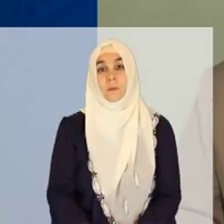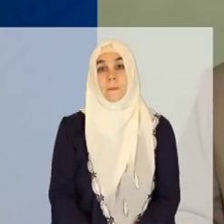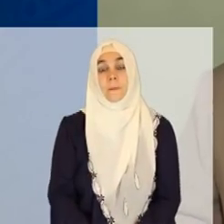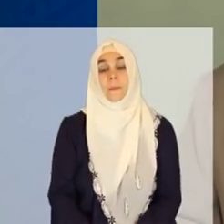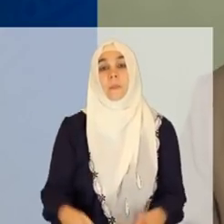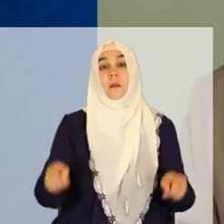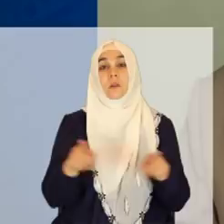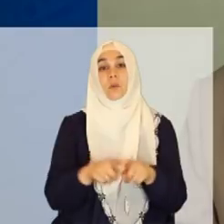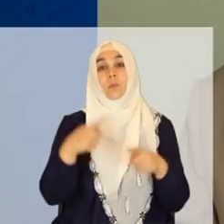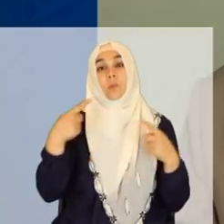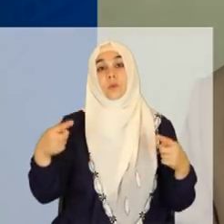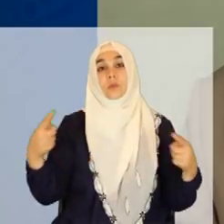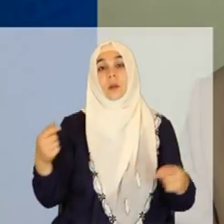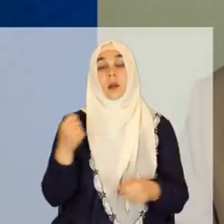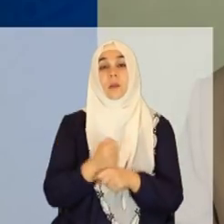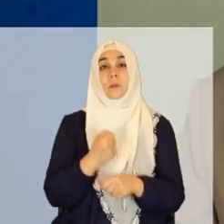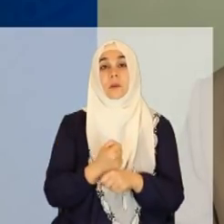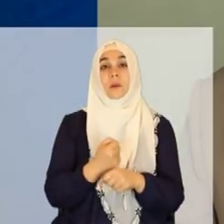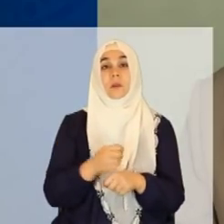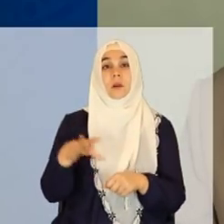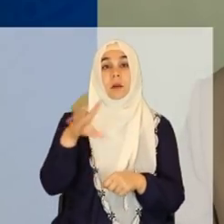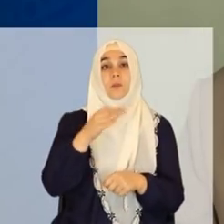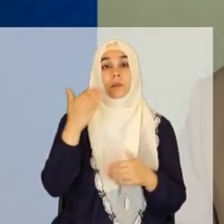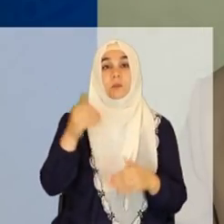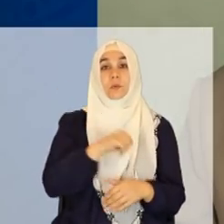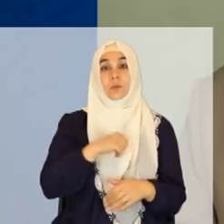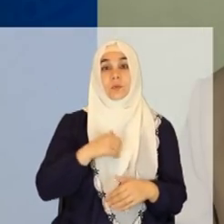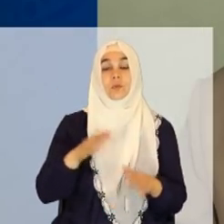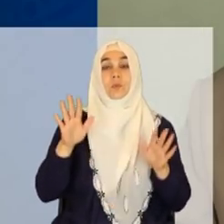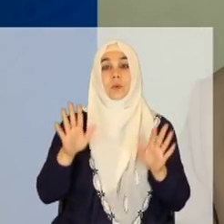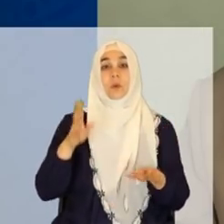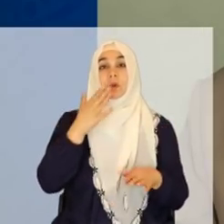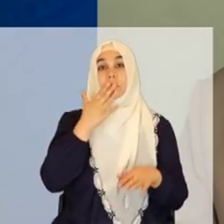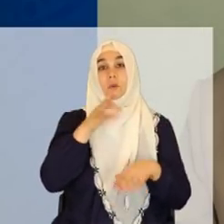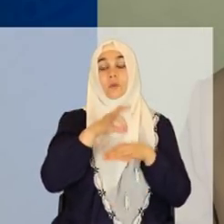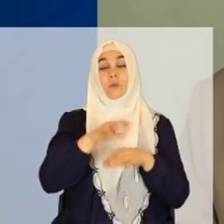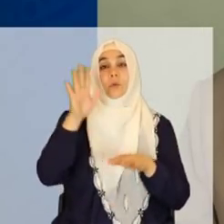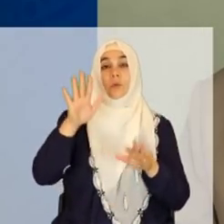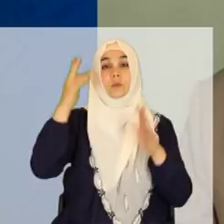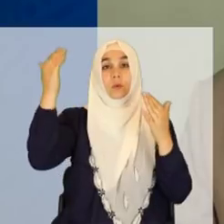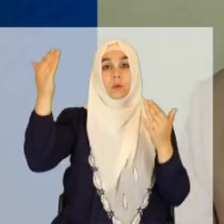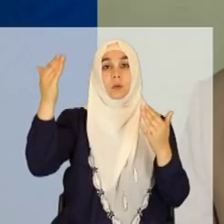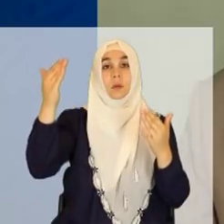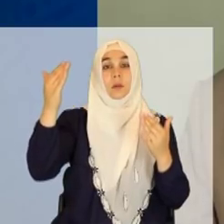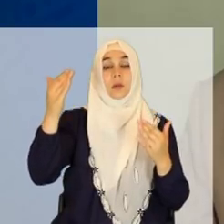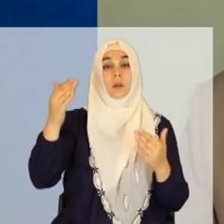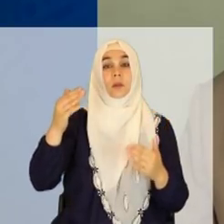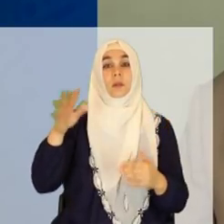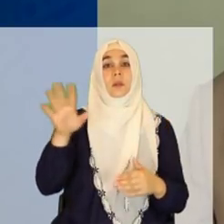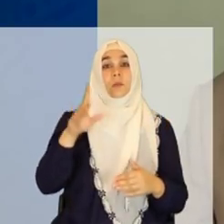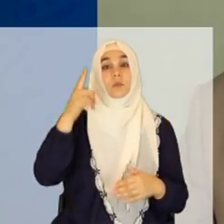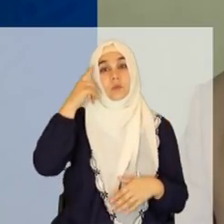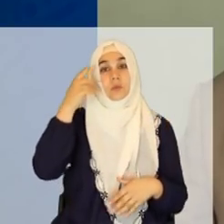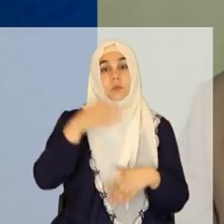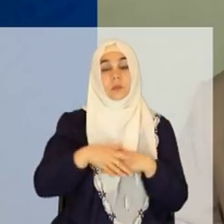Endi boshqa amallarni bandani o'zi uchun bo'lib, ro'zani Alloh uchun bo'lganligi nima